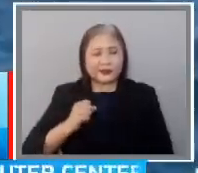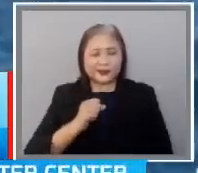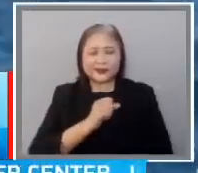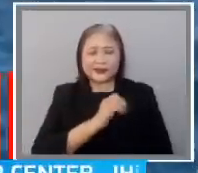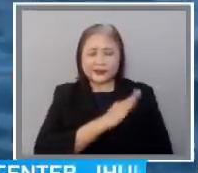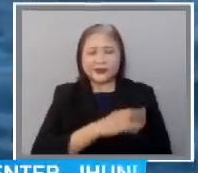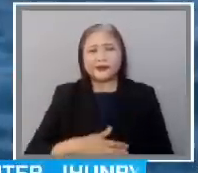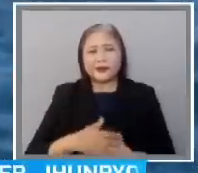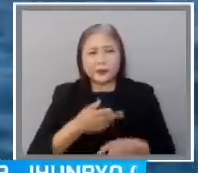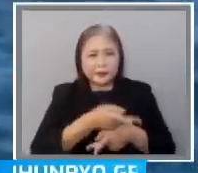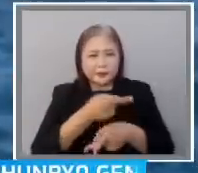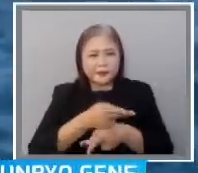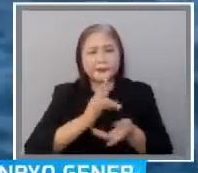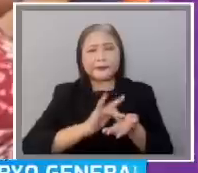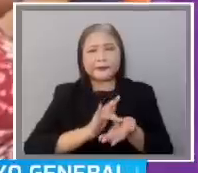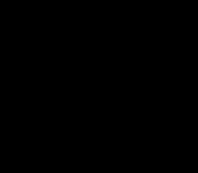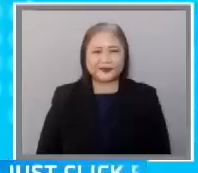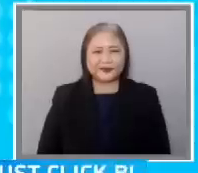atensyong medikal.